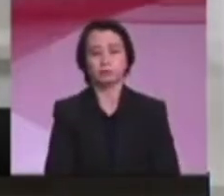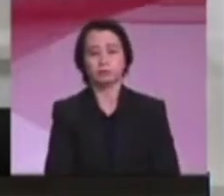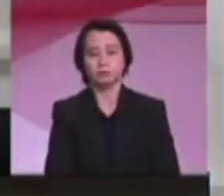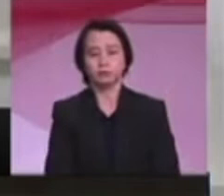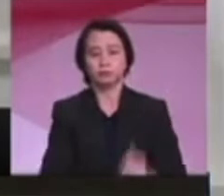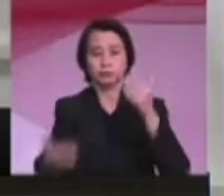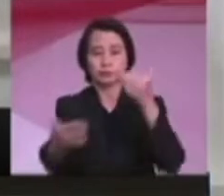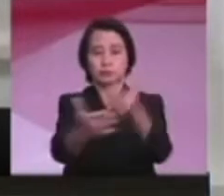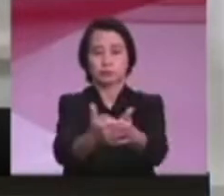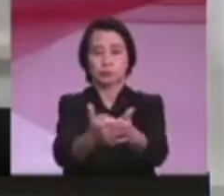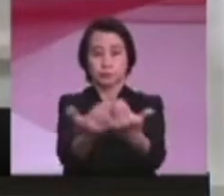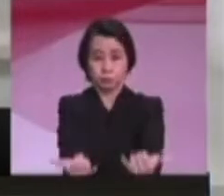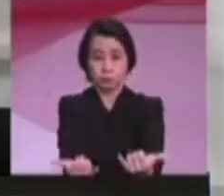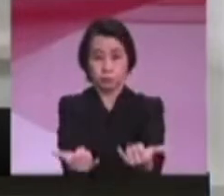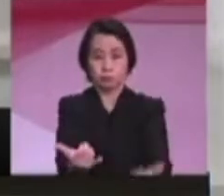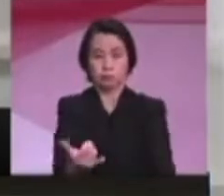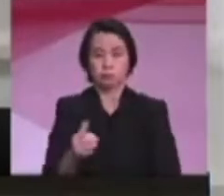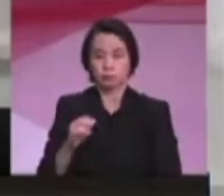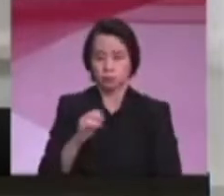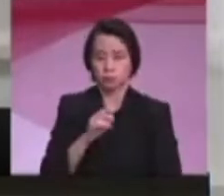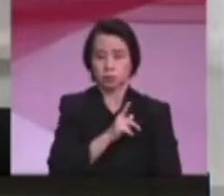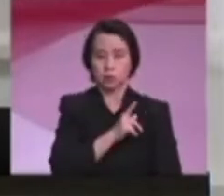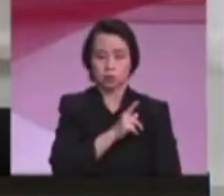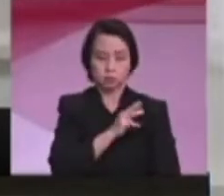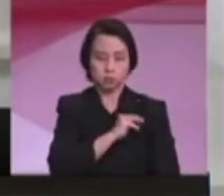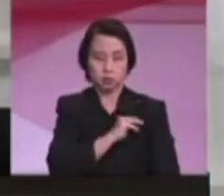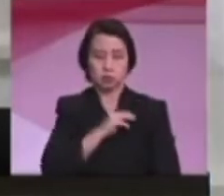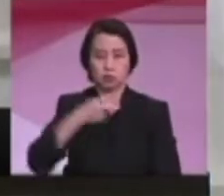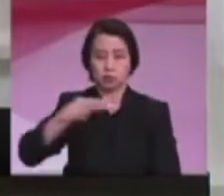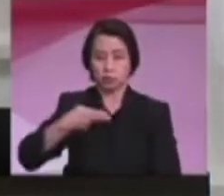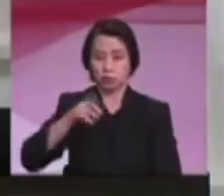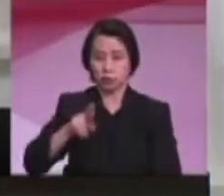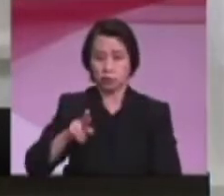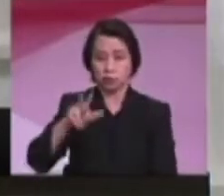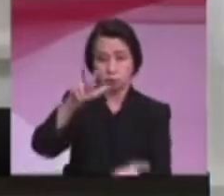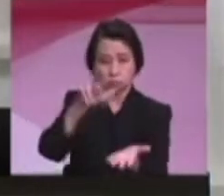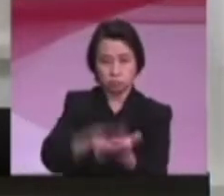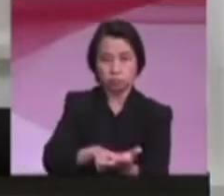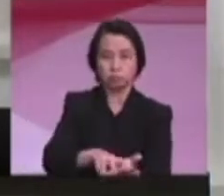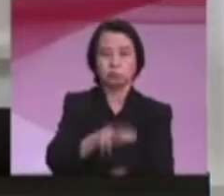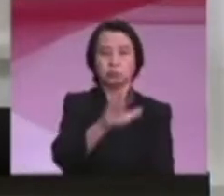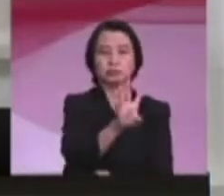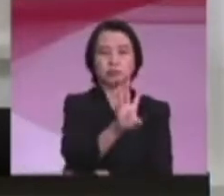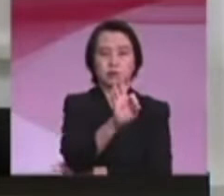Sehingga kini, Kementerian Sumber Manusia mengesahkan seramai